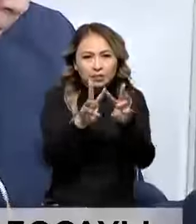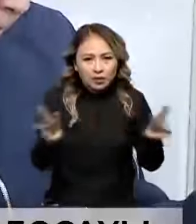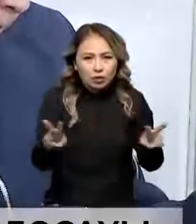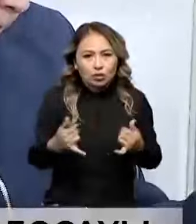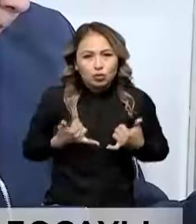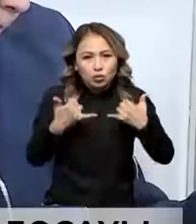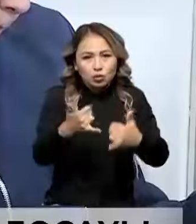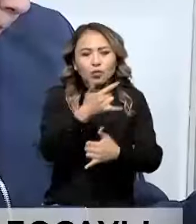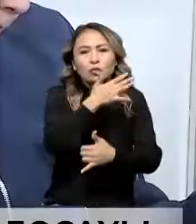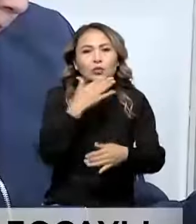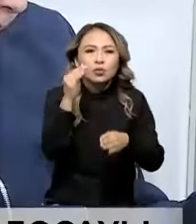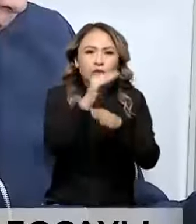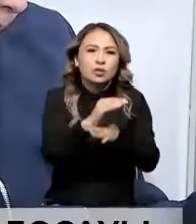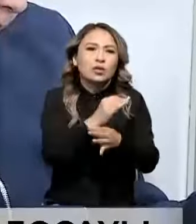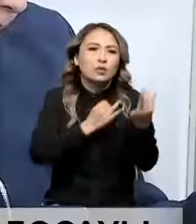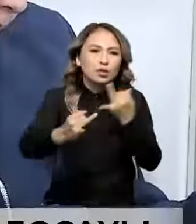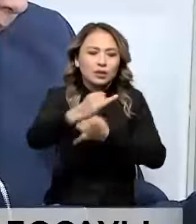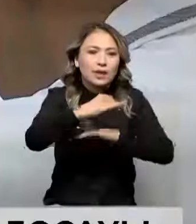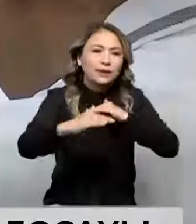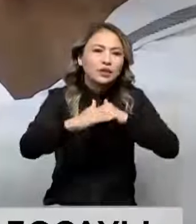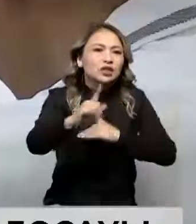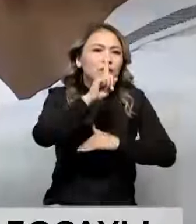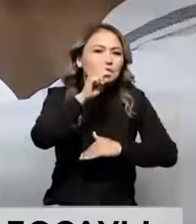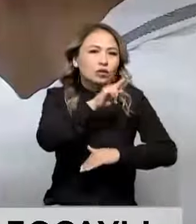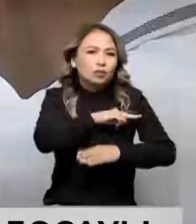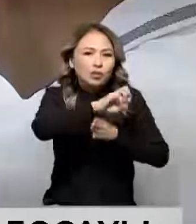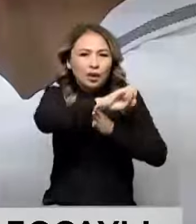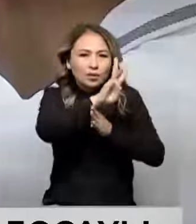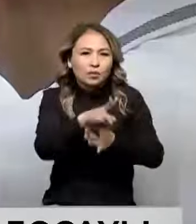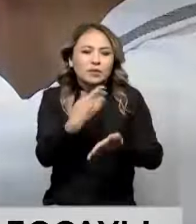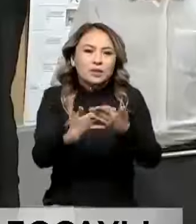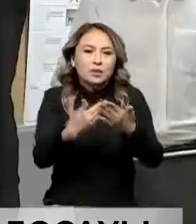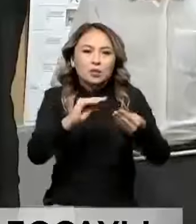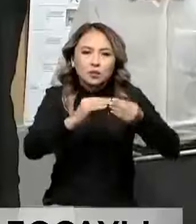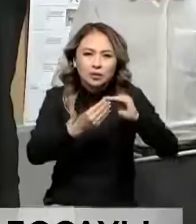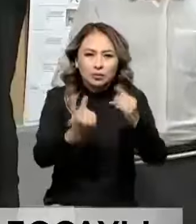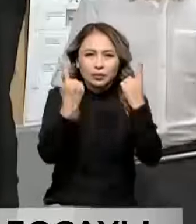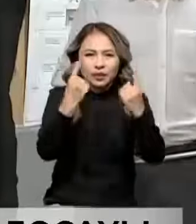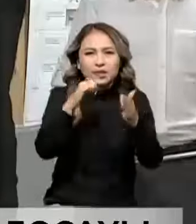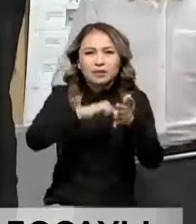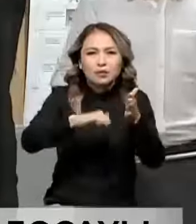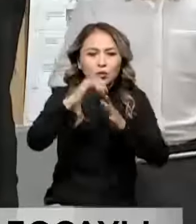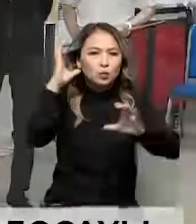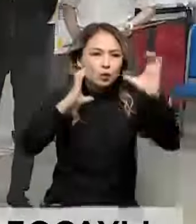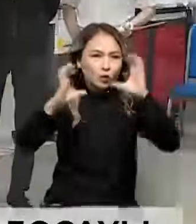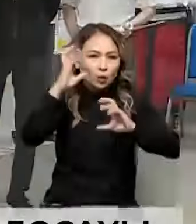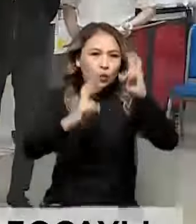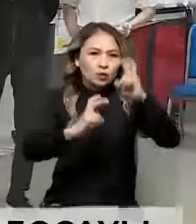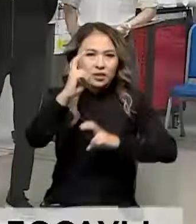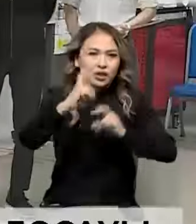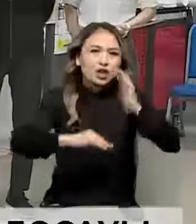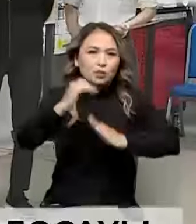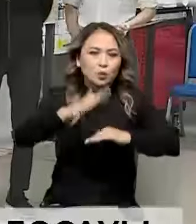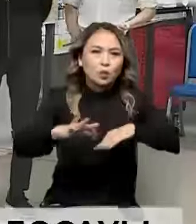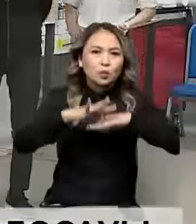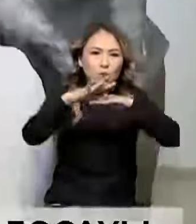құзырлы министрліктер ұсыныстың оң-солын саралап жатыр. Елде жастарды жұмыспен қамту мәселесі өзекті. Сол себепті студенттерді